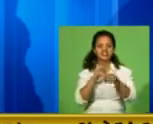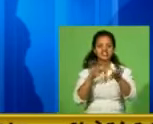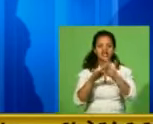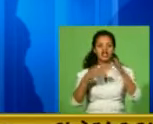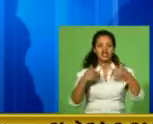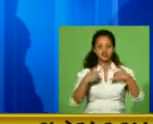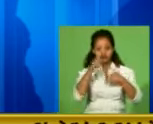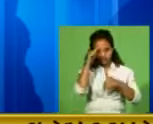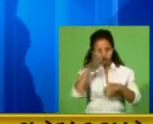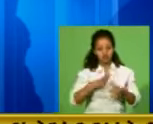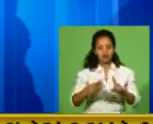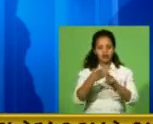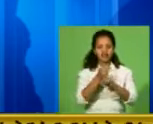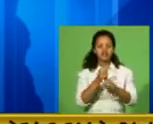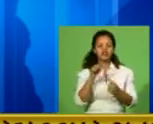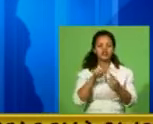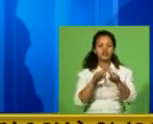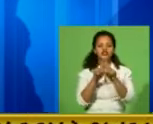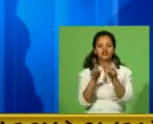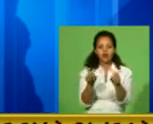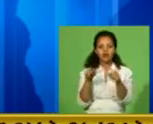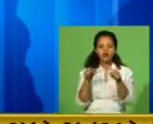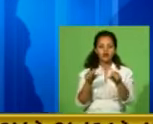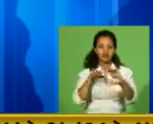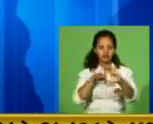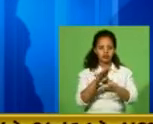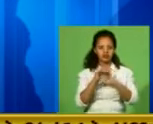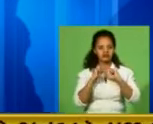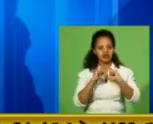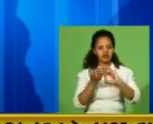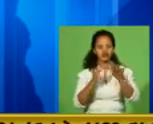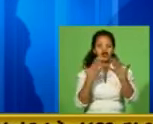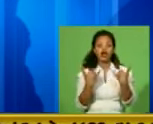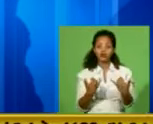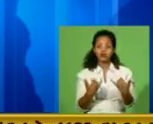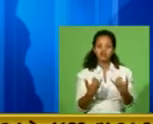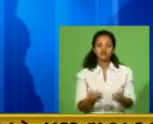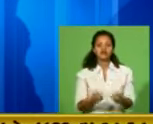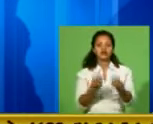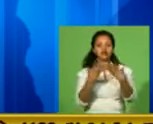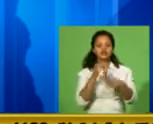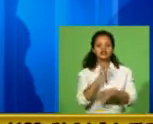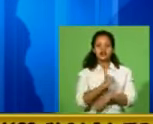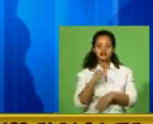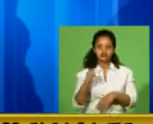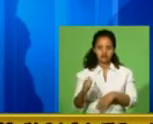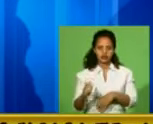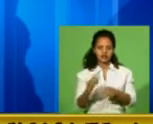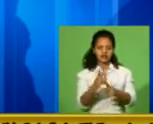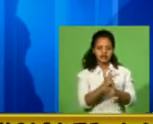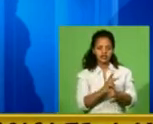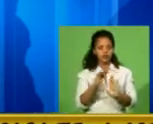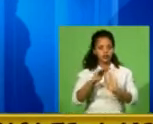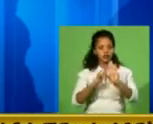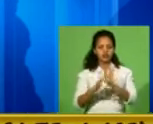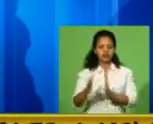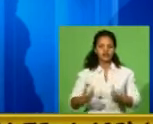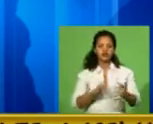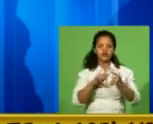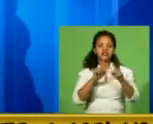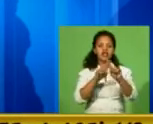ያላቸውን ግለሰቦች በመያዝም ወደ ለይቶ ማቆያ ማስገባት የተቻለ ቢሆንም አሁንም በርካቶች ከአዲስ አበባ ጥንቃቄ በጎደለው መልኩ